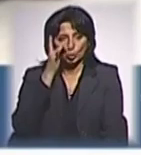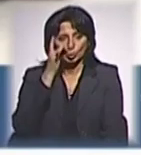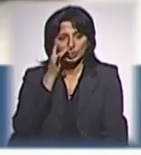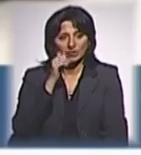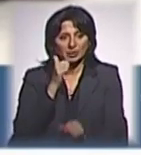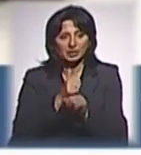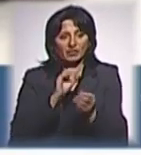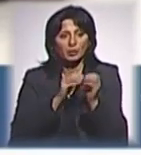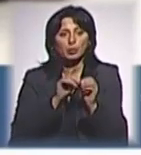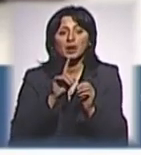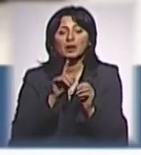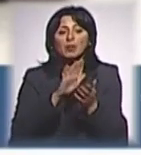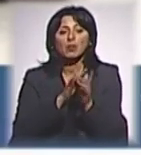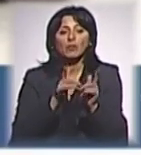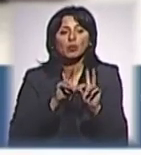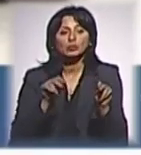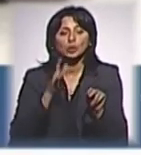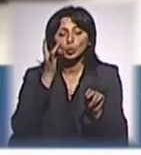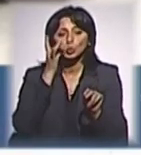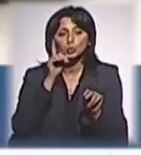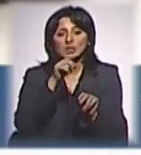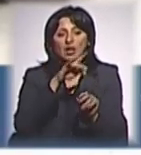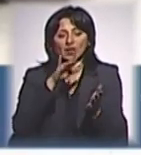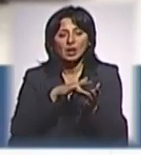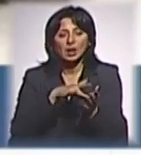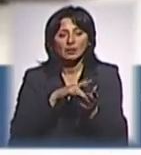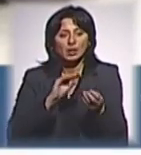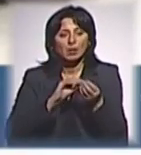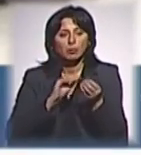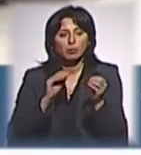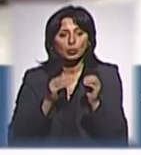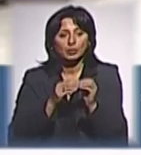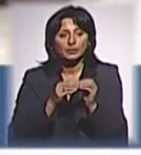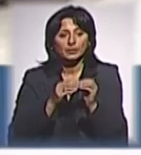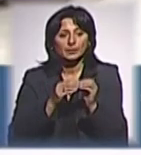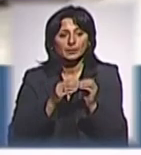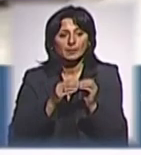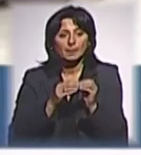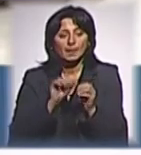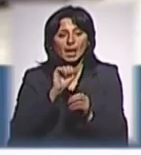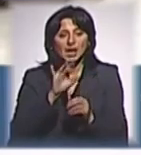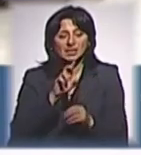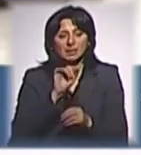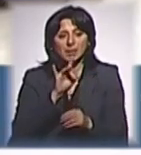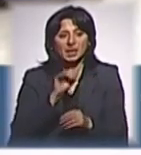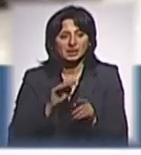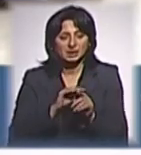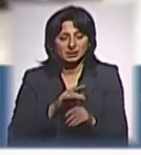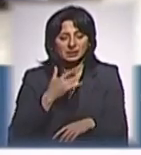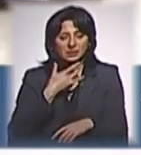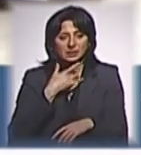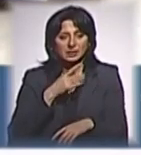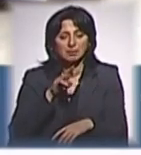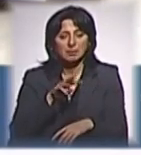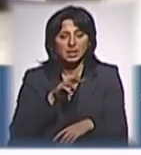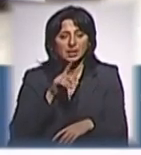რუსთაველებისთვის მთავარი პრობლემა, რას მოაგვარებთ, რას პირდებით? რუსთაველებისთვის მთავარი პრობლემა, ახლა პრობლემებზე ვისაუბრეთ. პირველი წარმოადგენთ თქვენ თავი. ალექსანდრე ბერიძე, რუსთავის მერობის